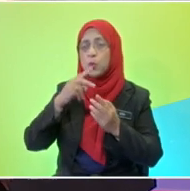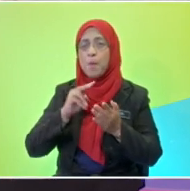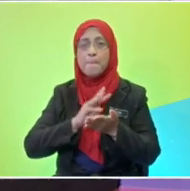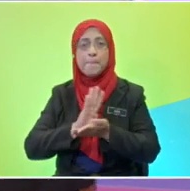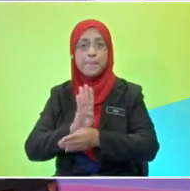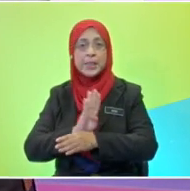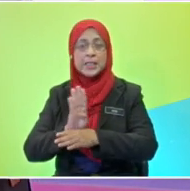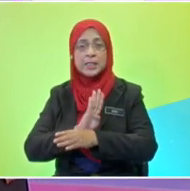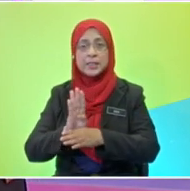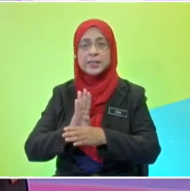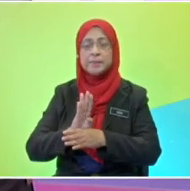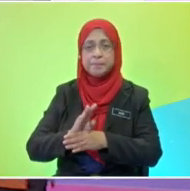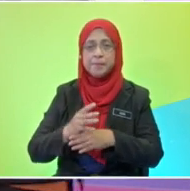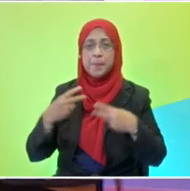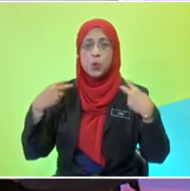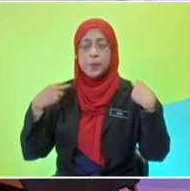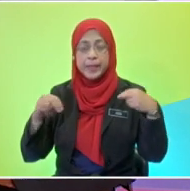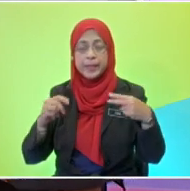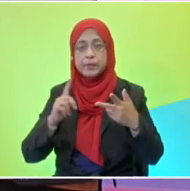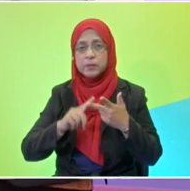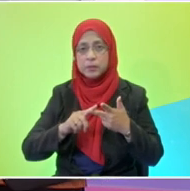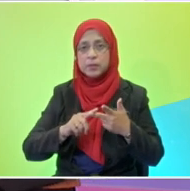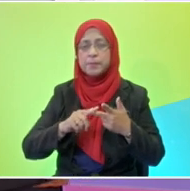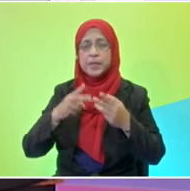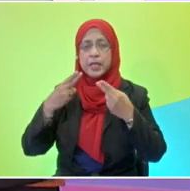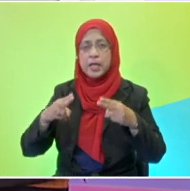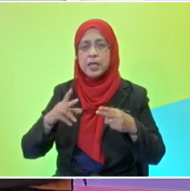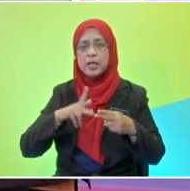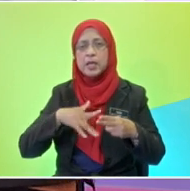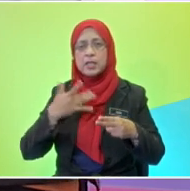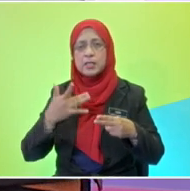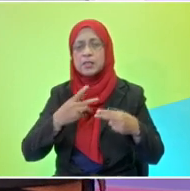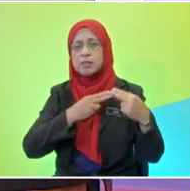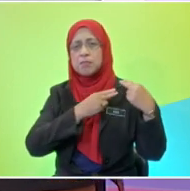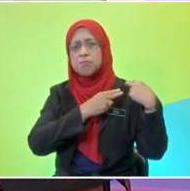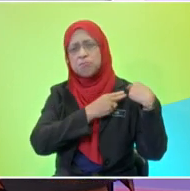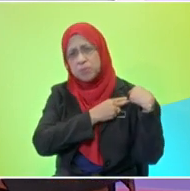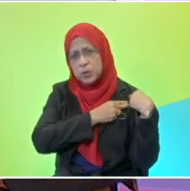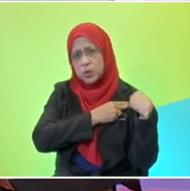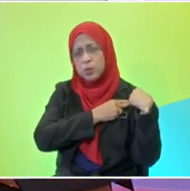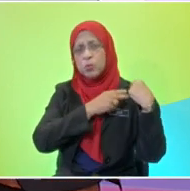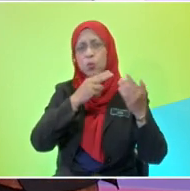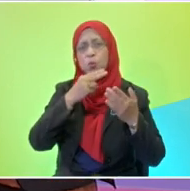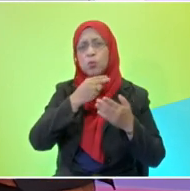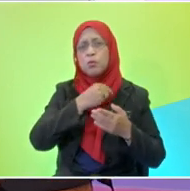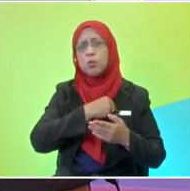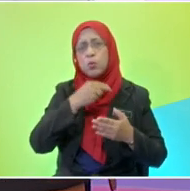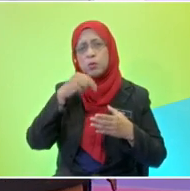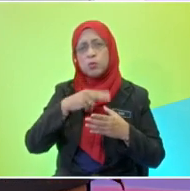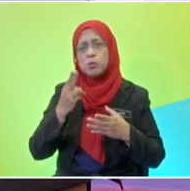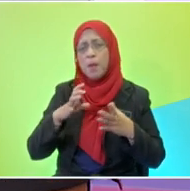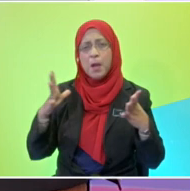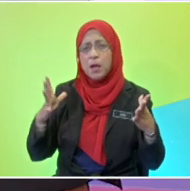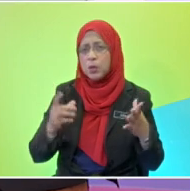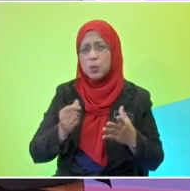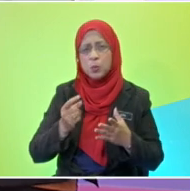yang ketiga dapat meringankan beban orang yang berhutang saya berhutang ya Allah tiba-tiba dapat zakat sebab diantara penerima zakat ialah orang yang